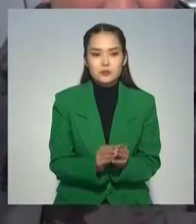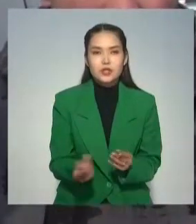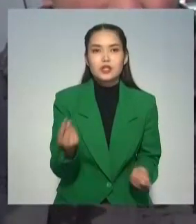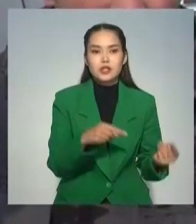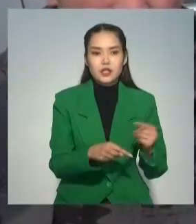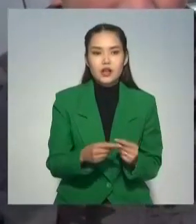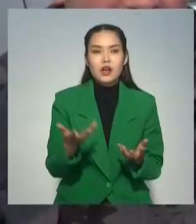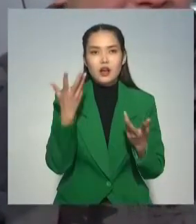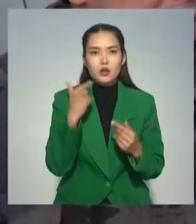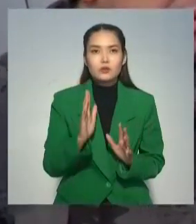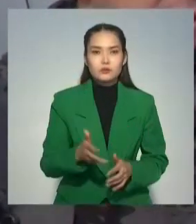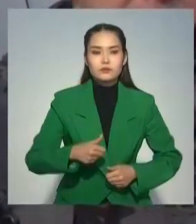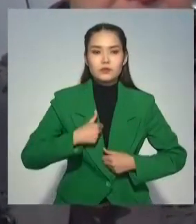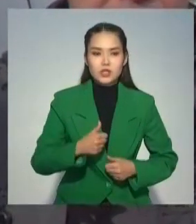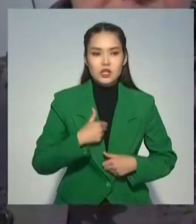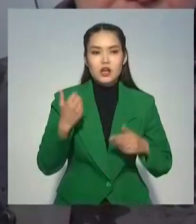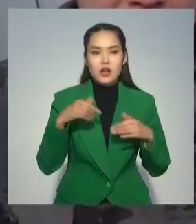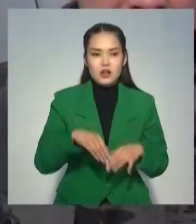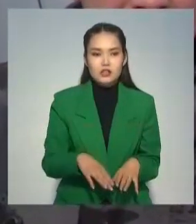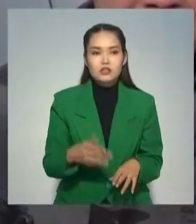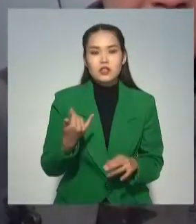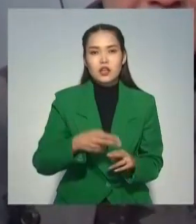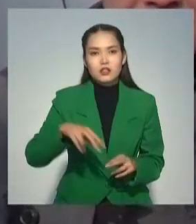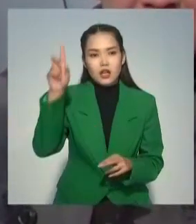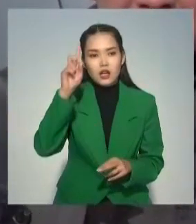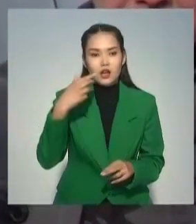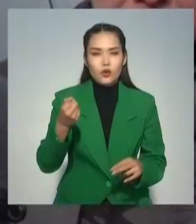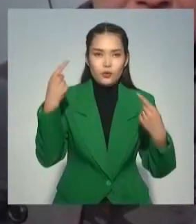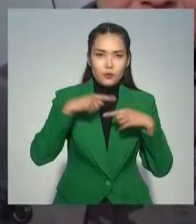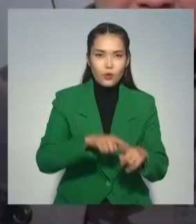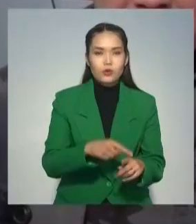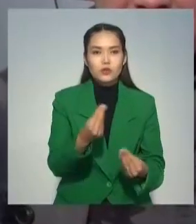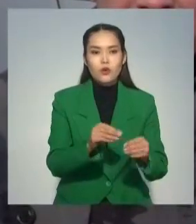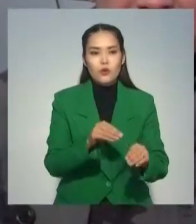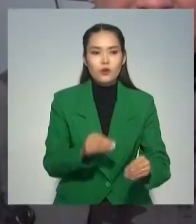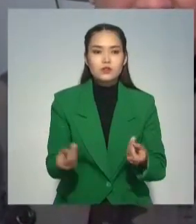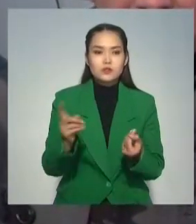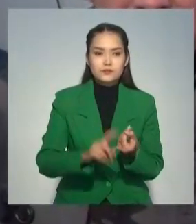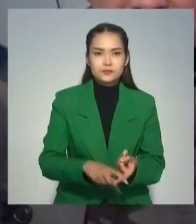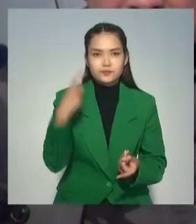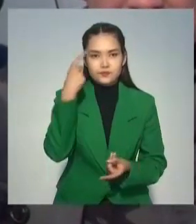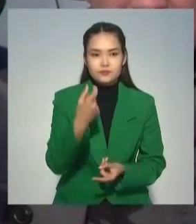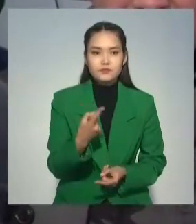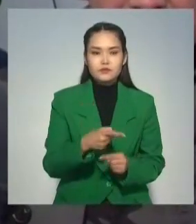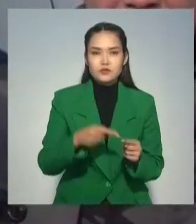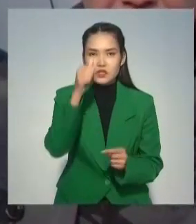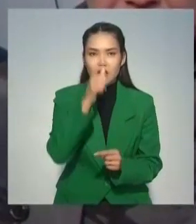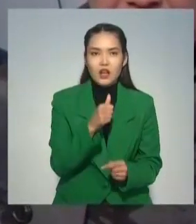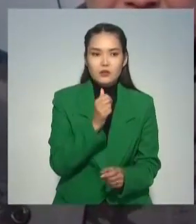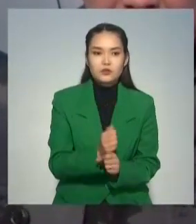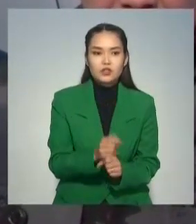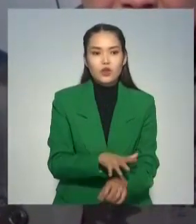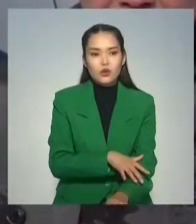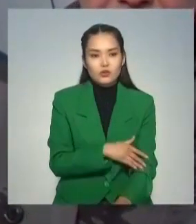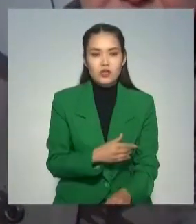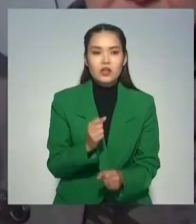жерде қабылданбай қалуы мүмкін. Алайда бұл үкіметтің мәселесі. Конструктор көліктеріне қатысты заңнаманы өзгерту үшін бір жарым ай қажет. Бұл ұзаққа